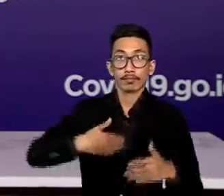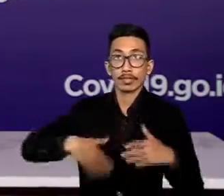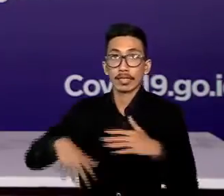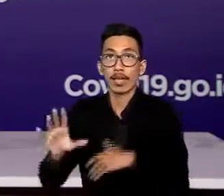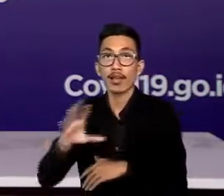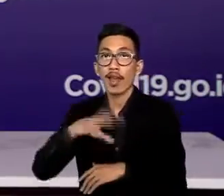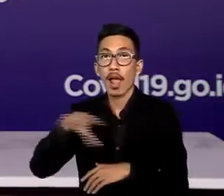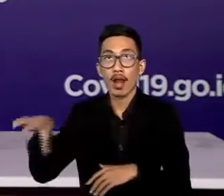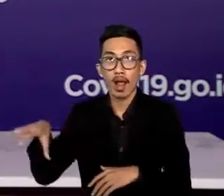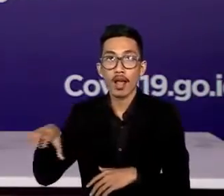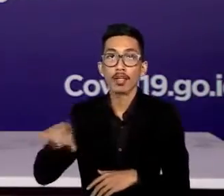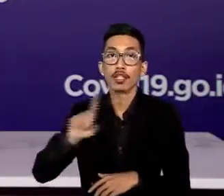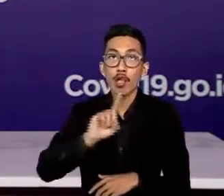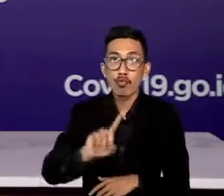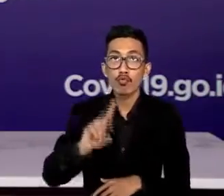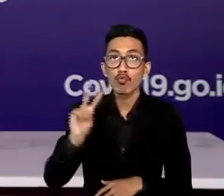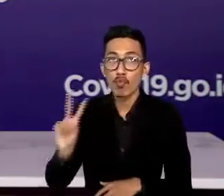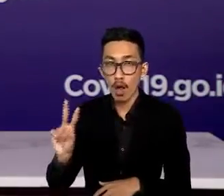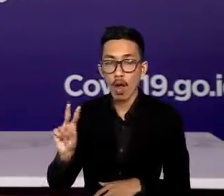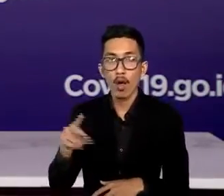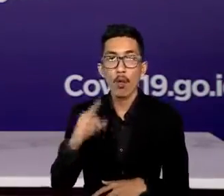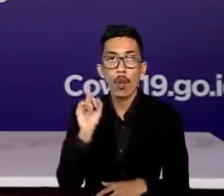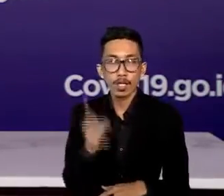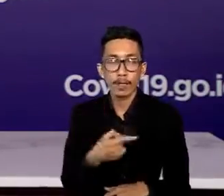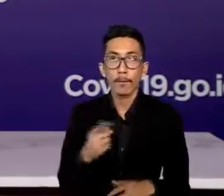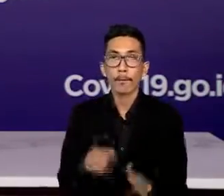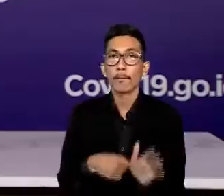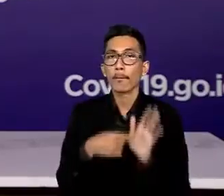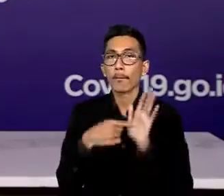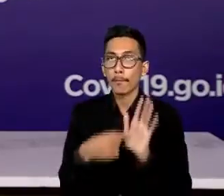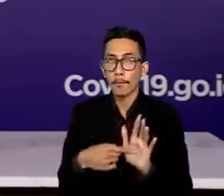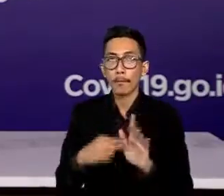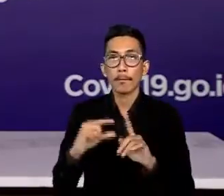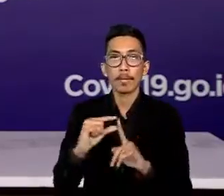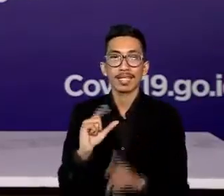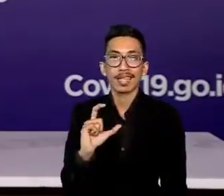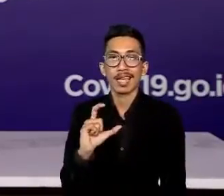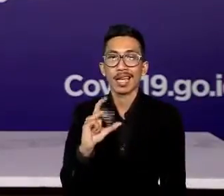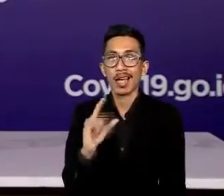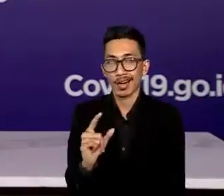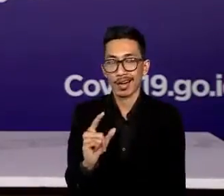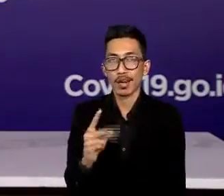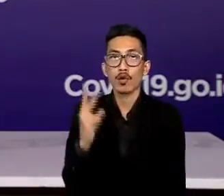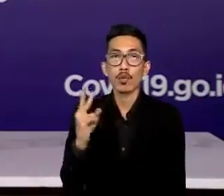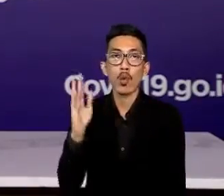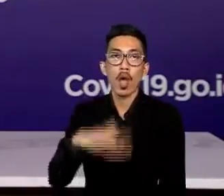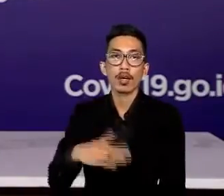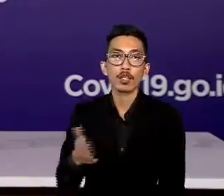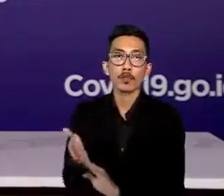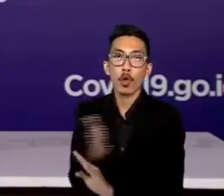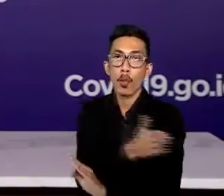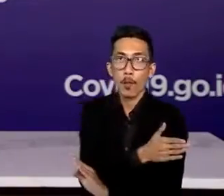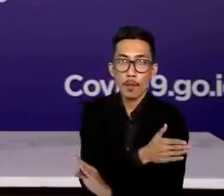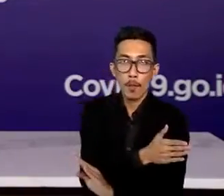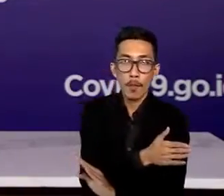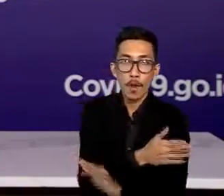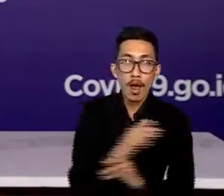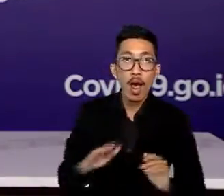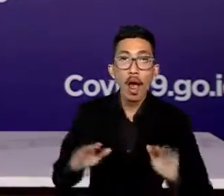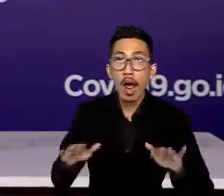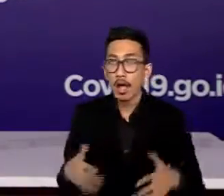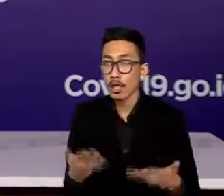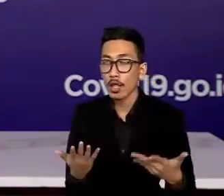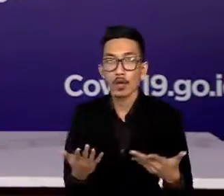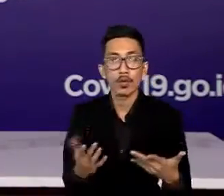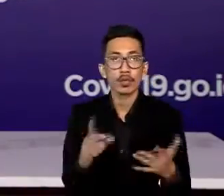maka hanya wajib menunjukkan hasil tes negatif PCR maksimal dua kali 24jam atau hasil